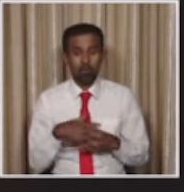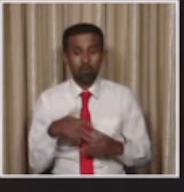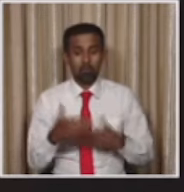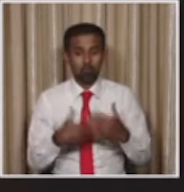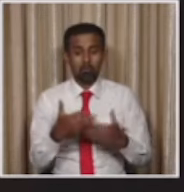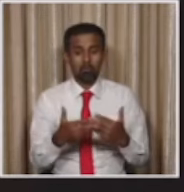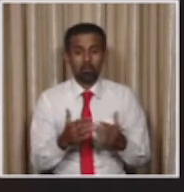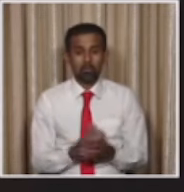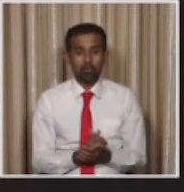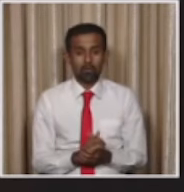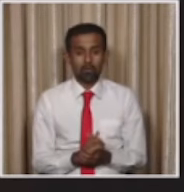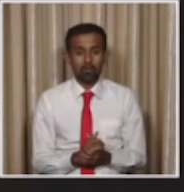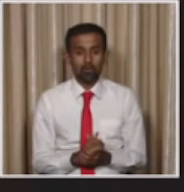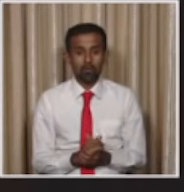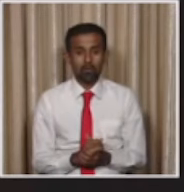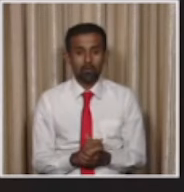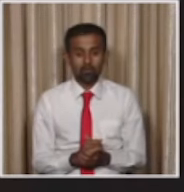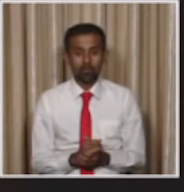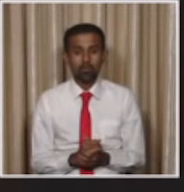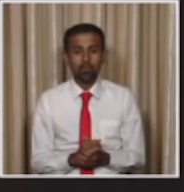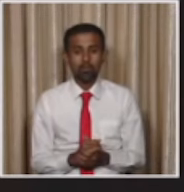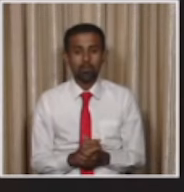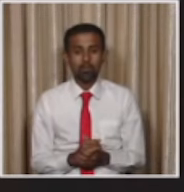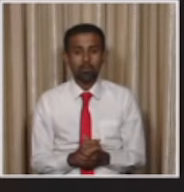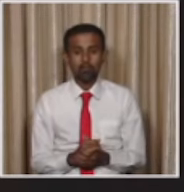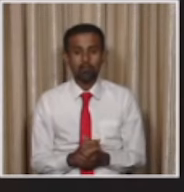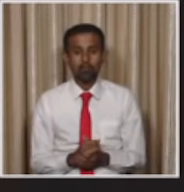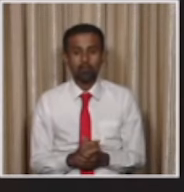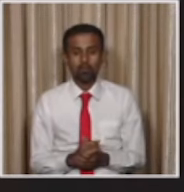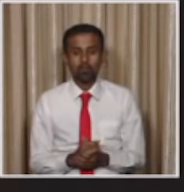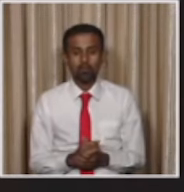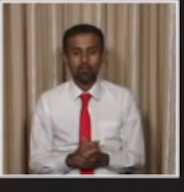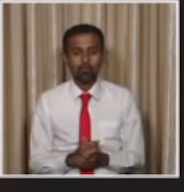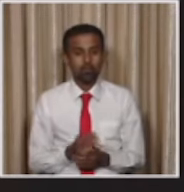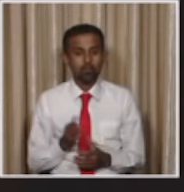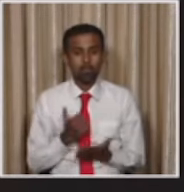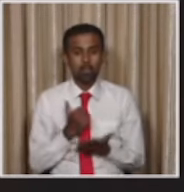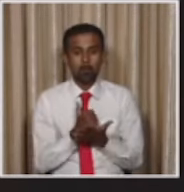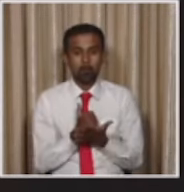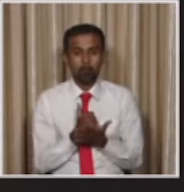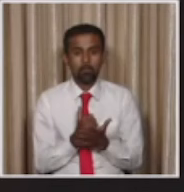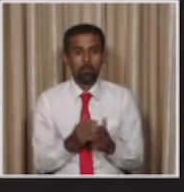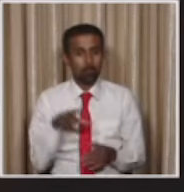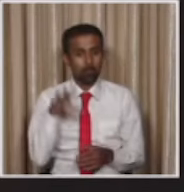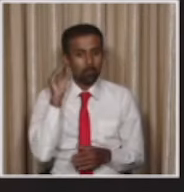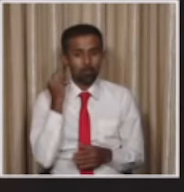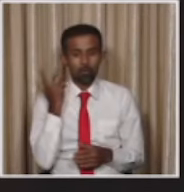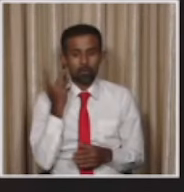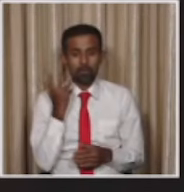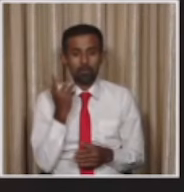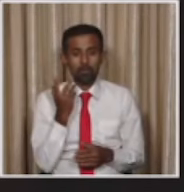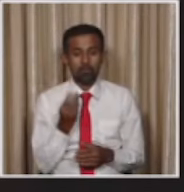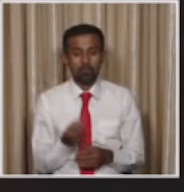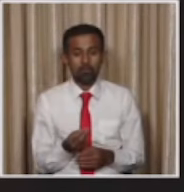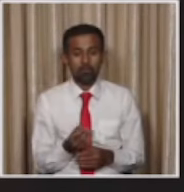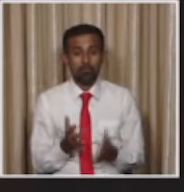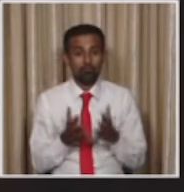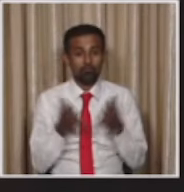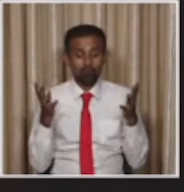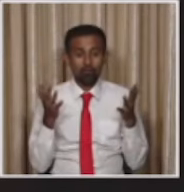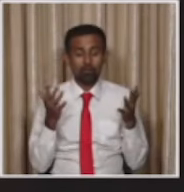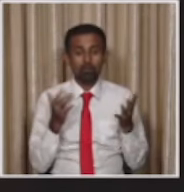වීම අවලංගු වීමත් එක්ක හැබැයි මම බැංකු පිළිගන්නේ නැහැ. විශාල වශයෙන්